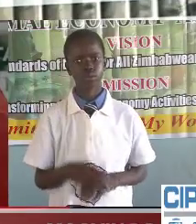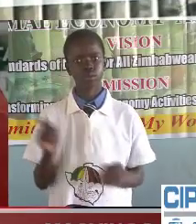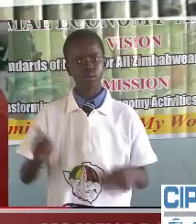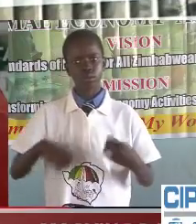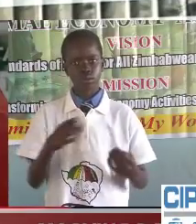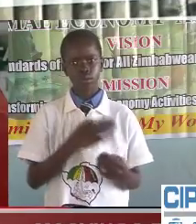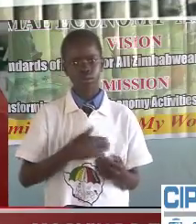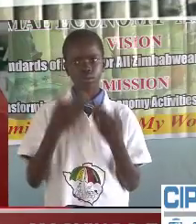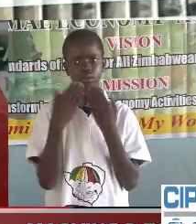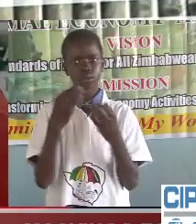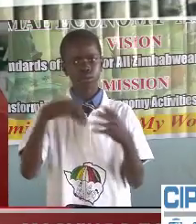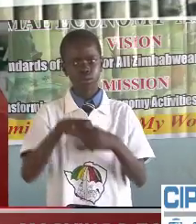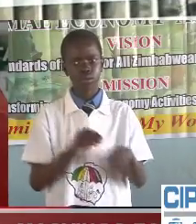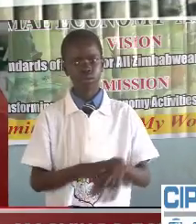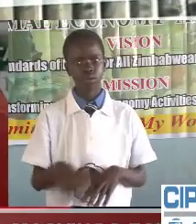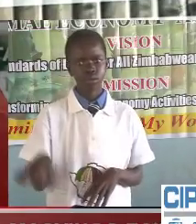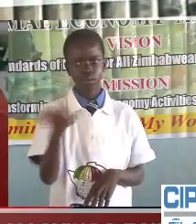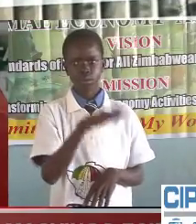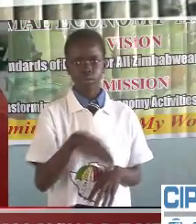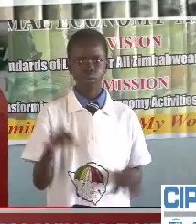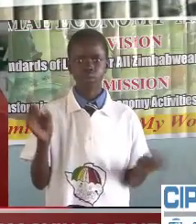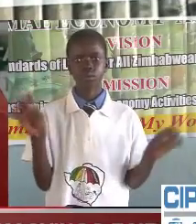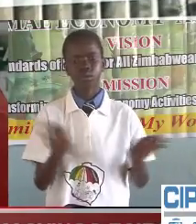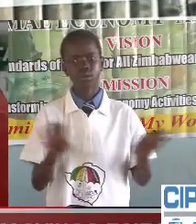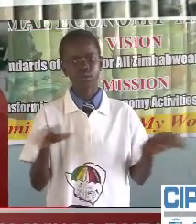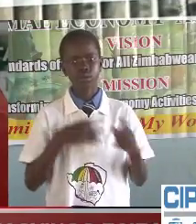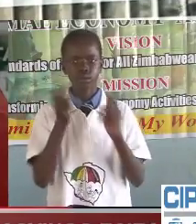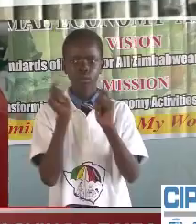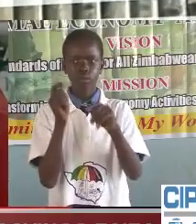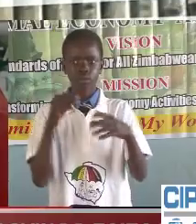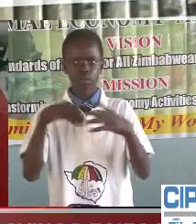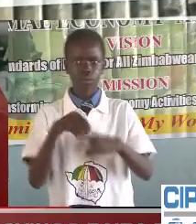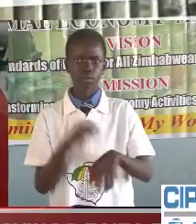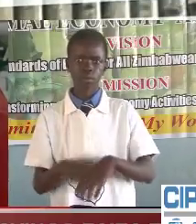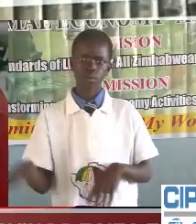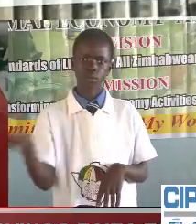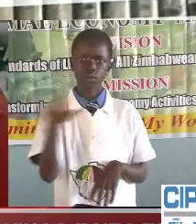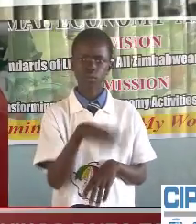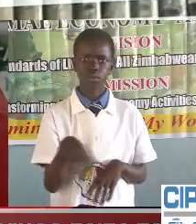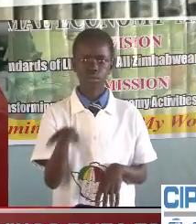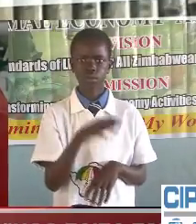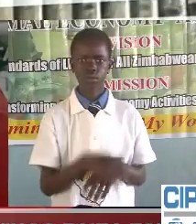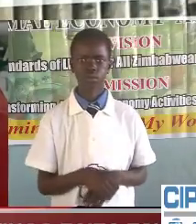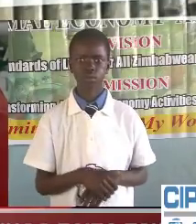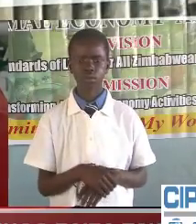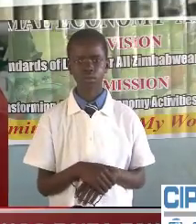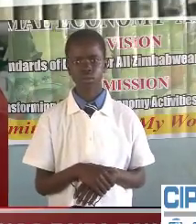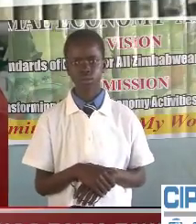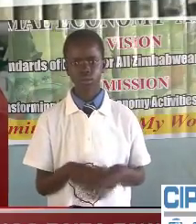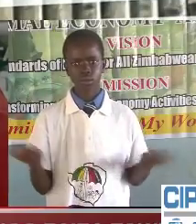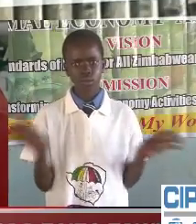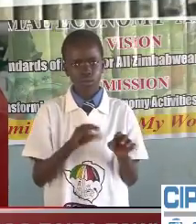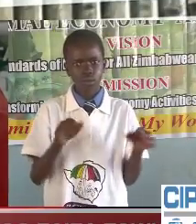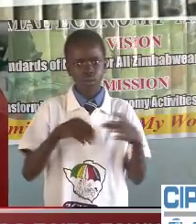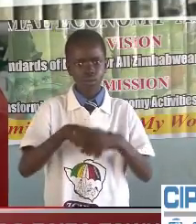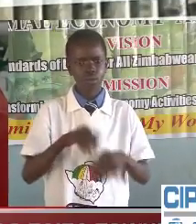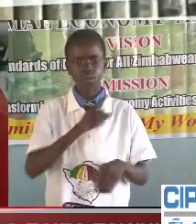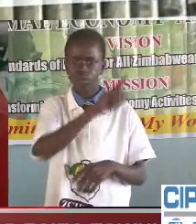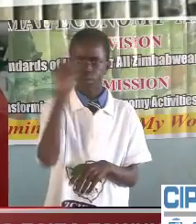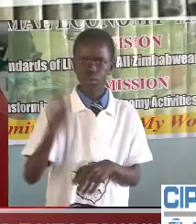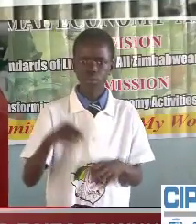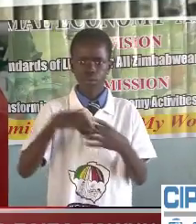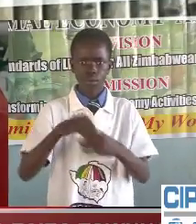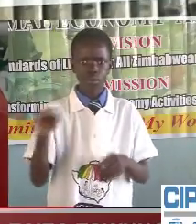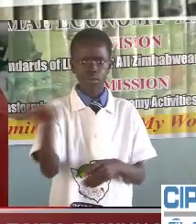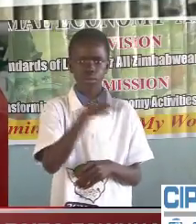kwenu lisipateleni, lingatethisa abanye, lingasitsheli ngokwe next door, sifuna ukuzwa kwenu. Why are you